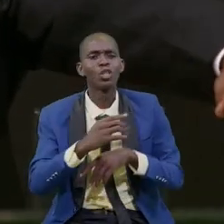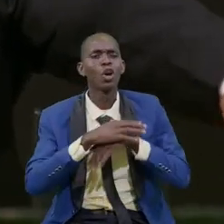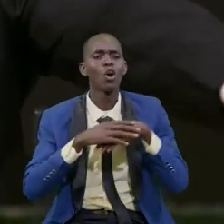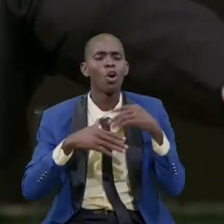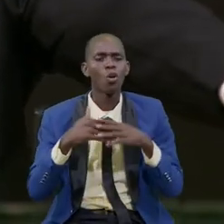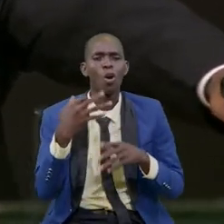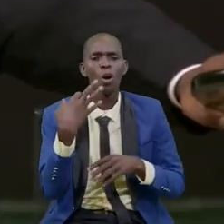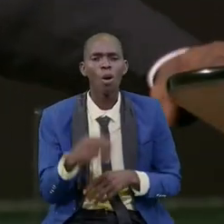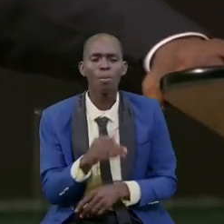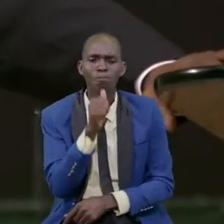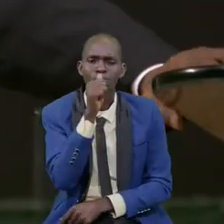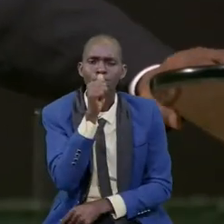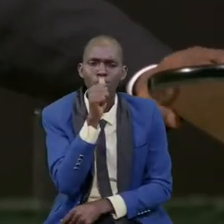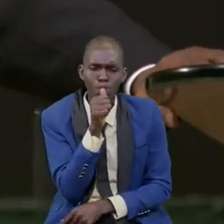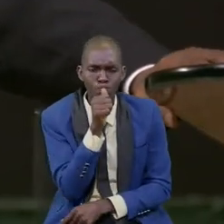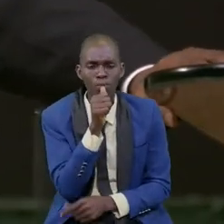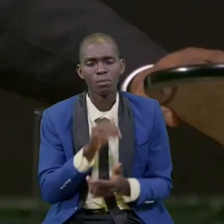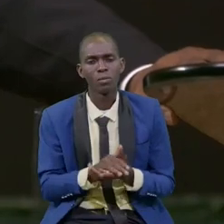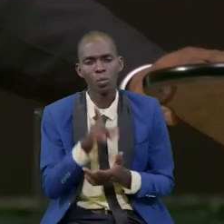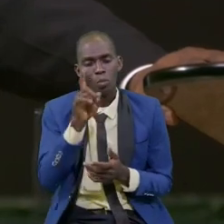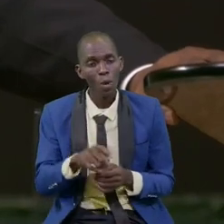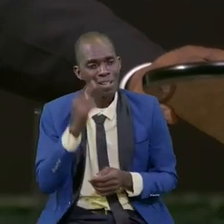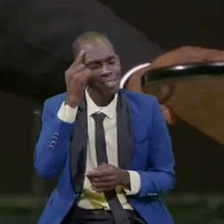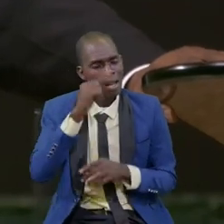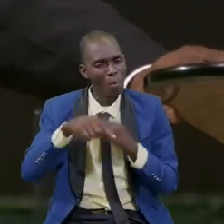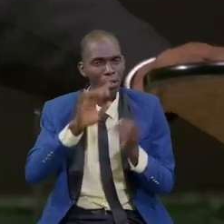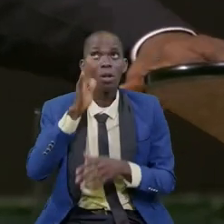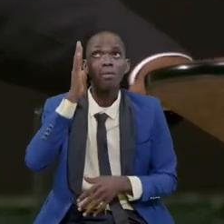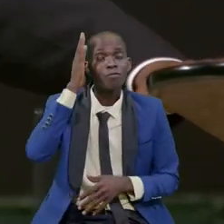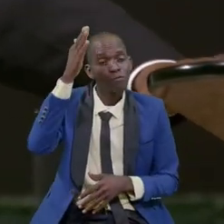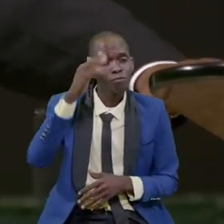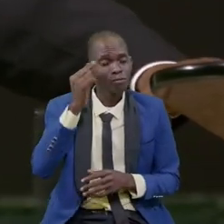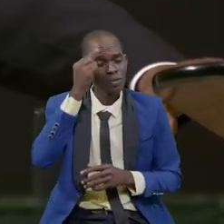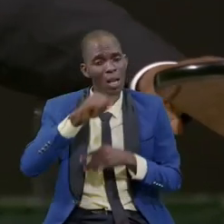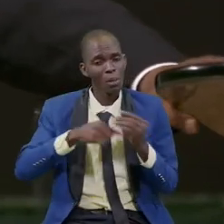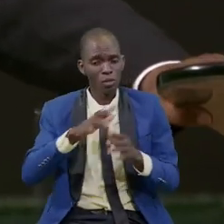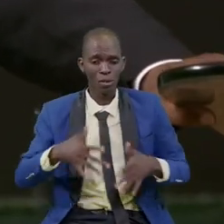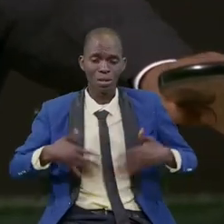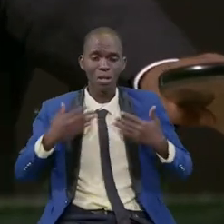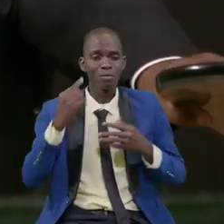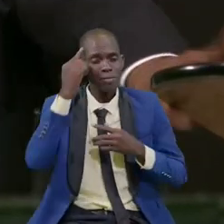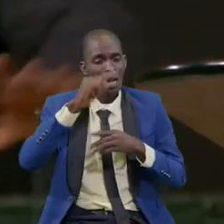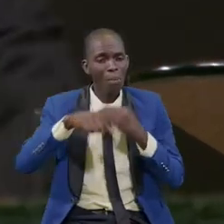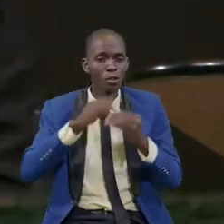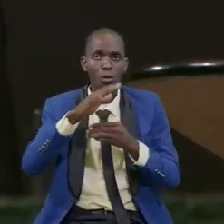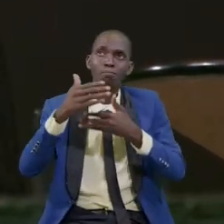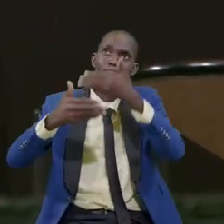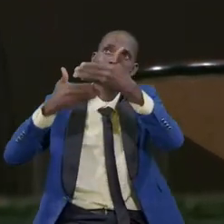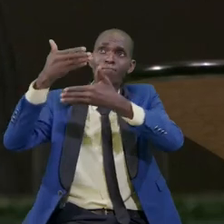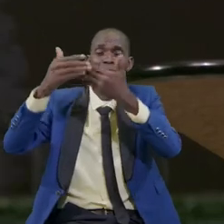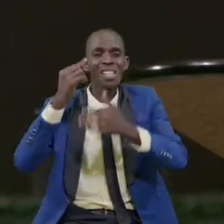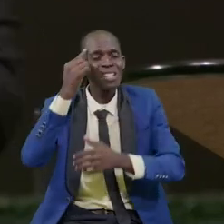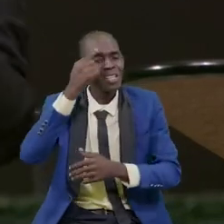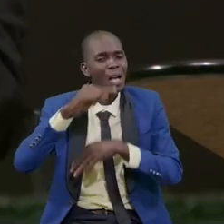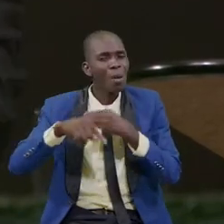Alors, nous devons apprendre à nous taire. Pensez à votre vie, à votre futur. Pensez à votre progrès. Et pensez